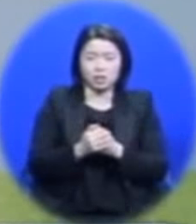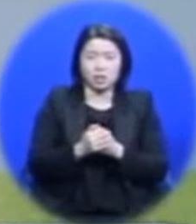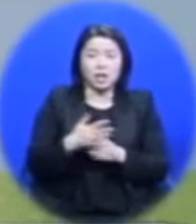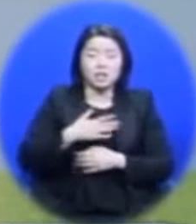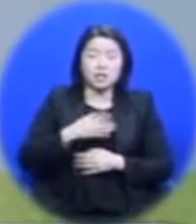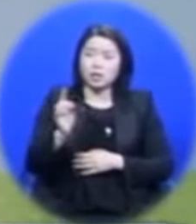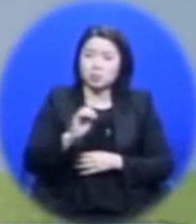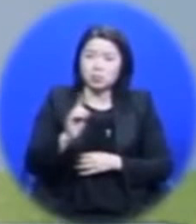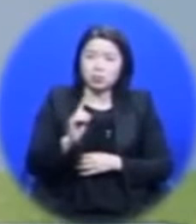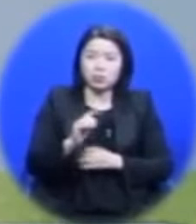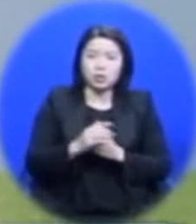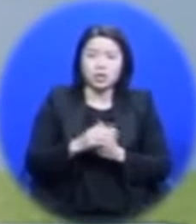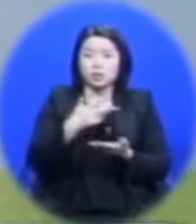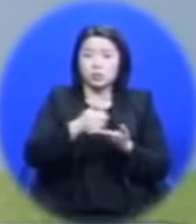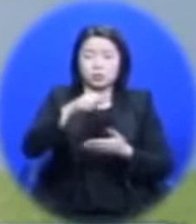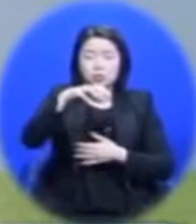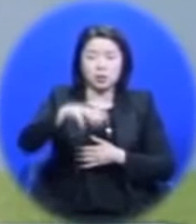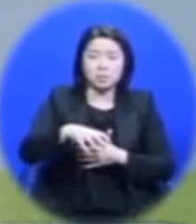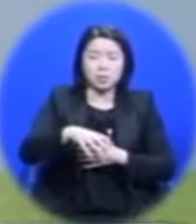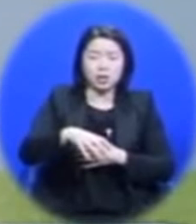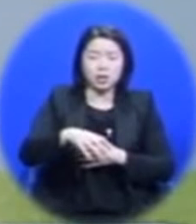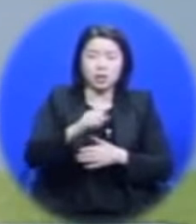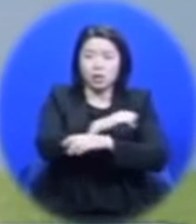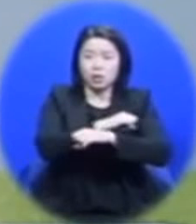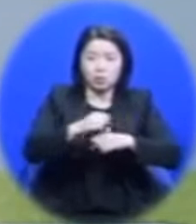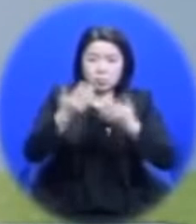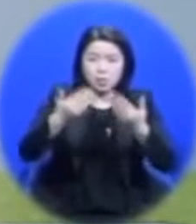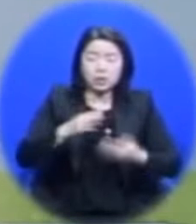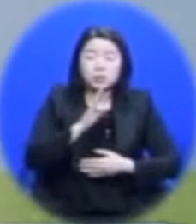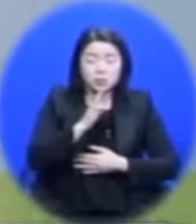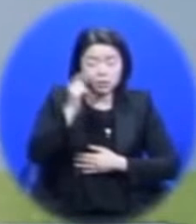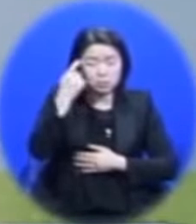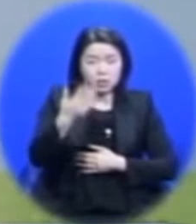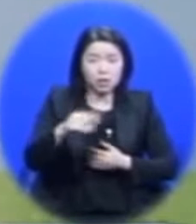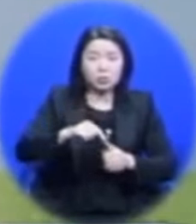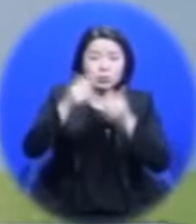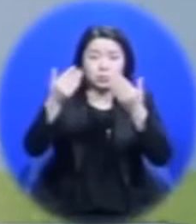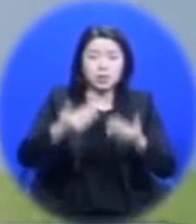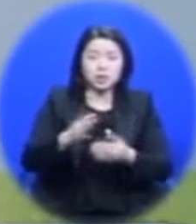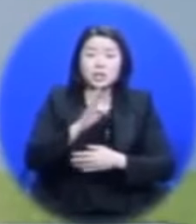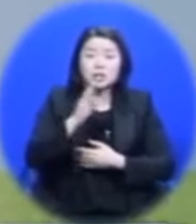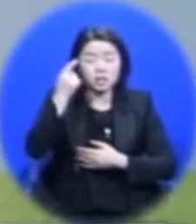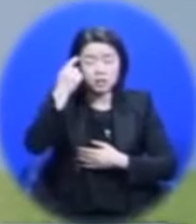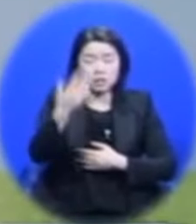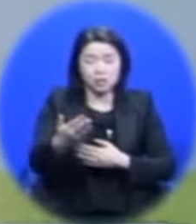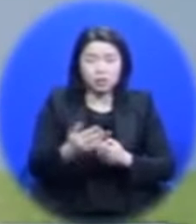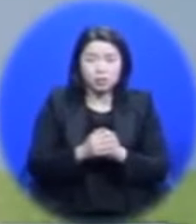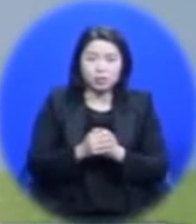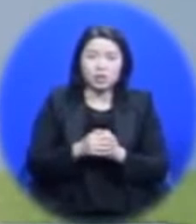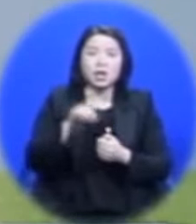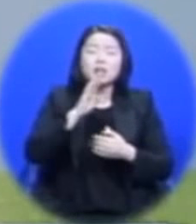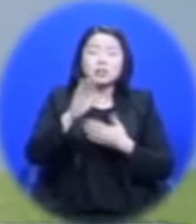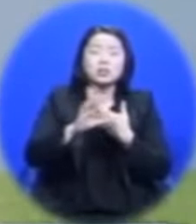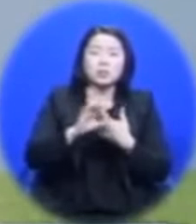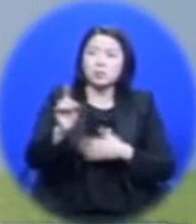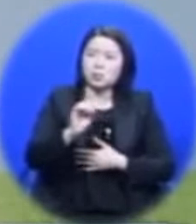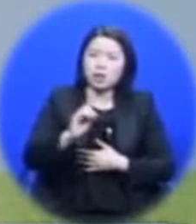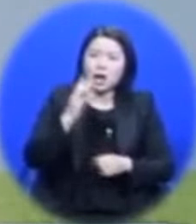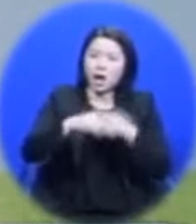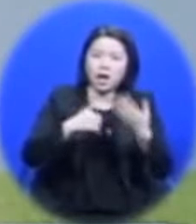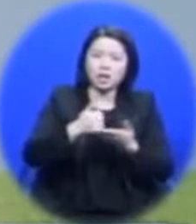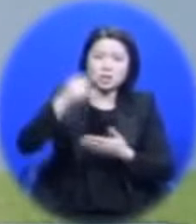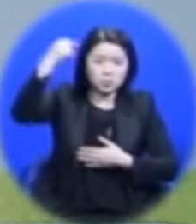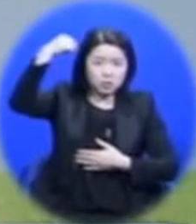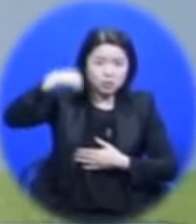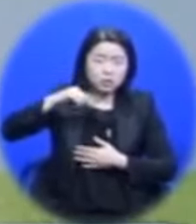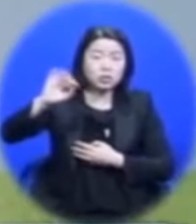제가 뭘 정말 주님 앞에 용납받은 겁니까? 저는 구원받은 게 진짜 사실일까요? 그러면 뭔가 하나님이